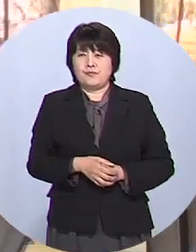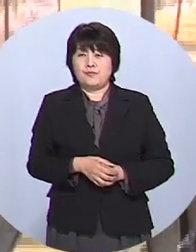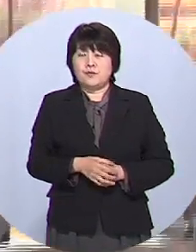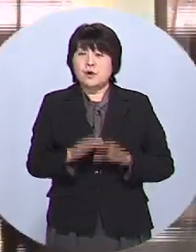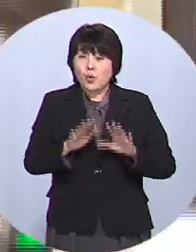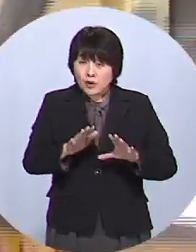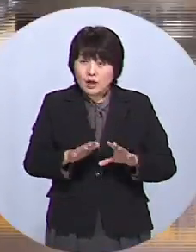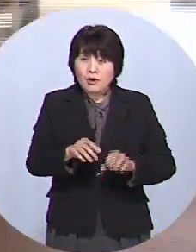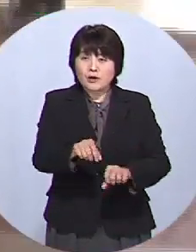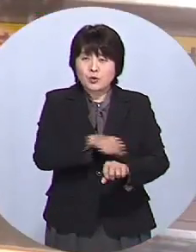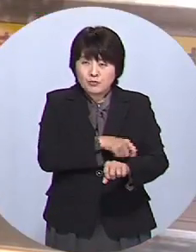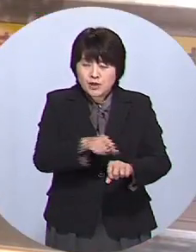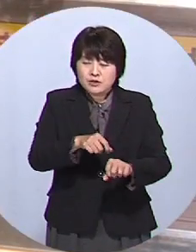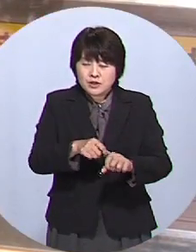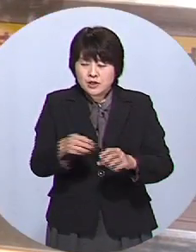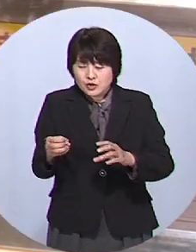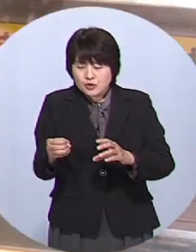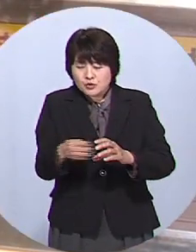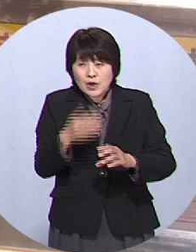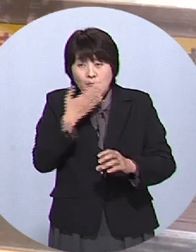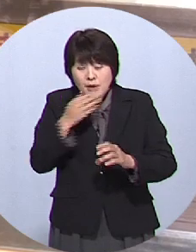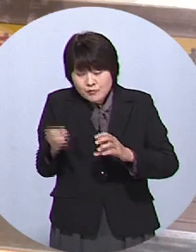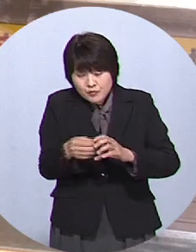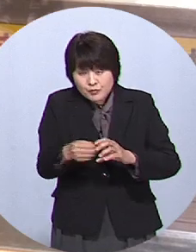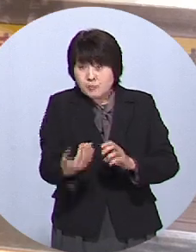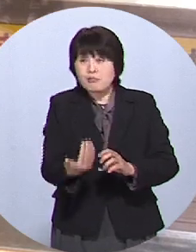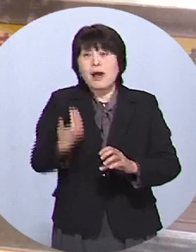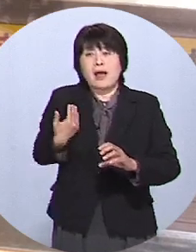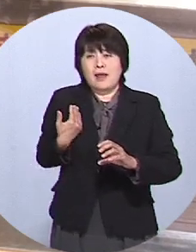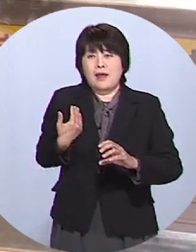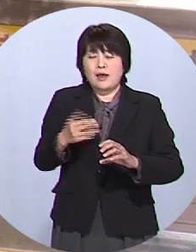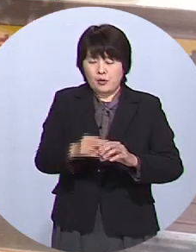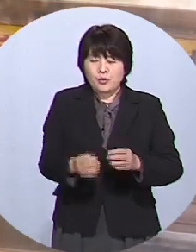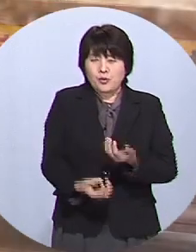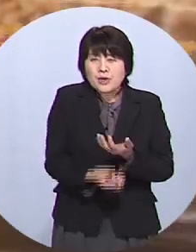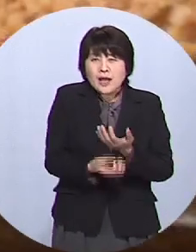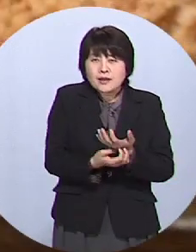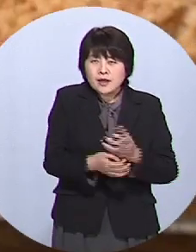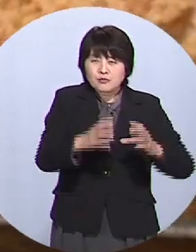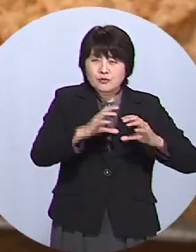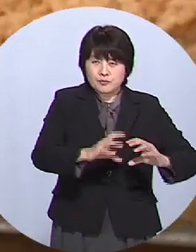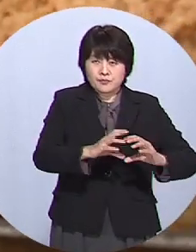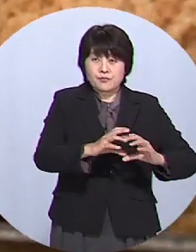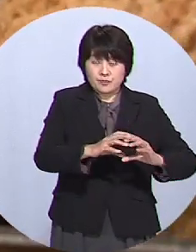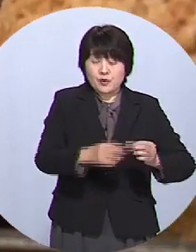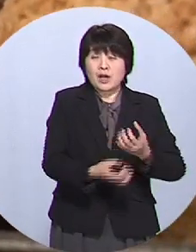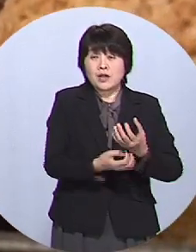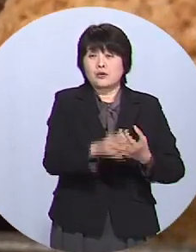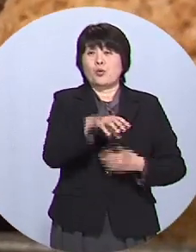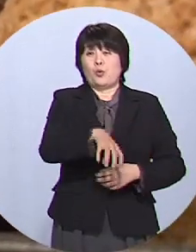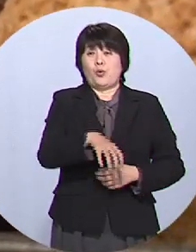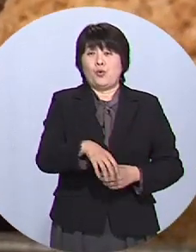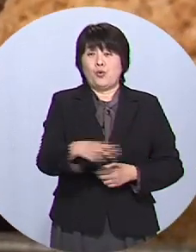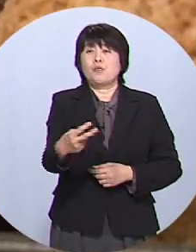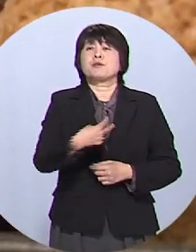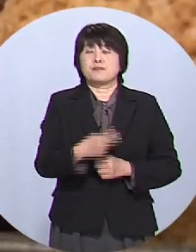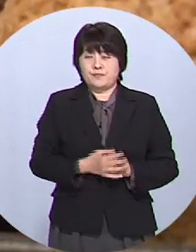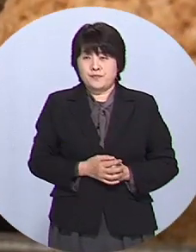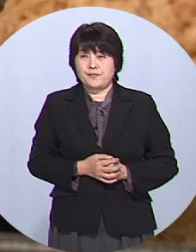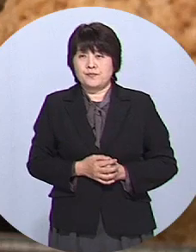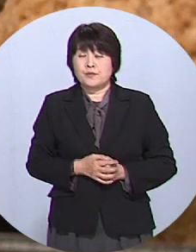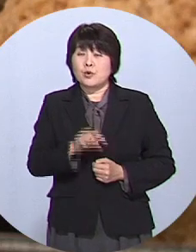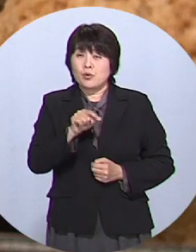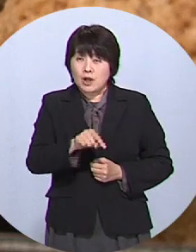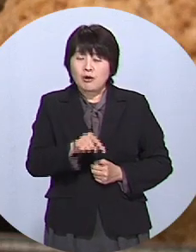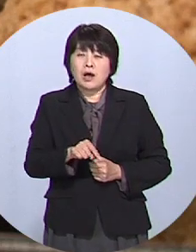今回は特別にクリームを入れる前の段階、シュー生地を焼いている工程を見せていただきます。実はこのシューは